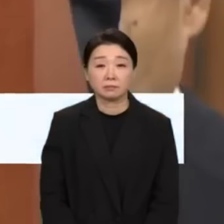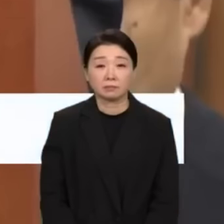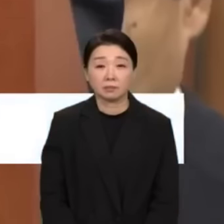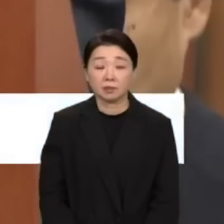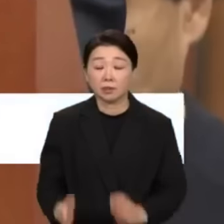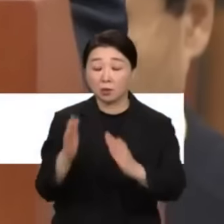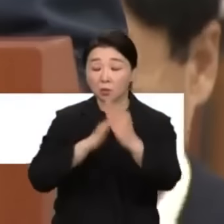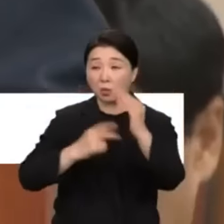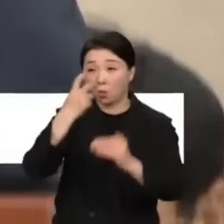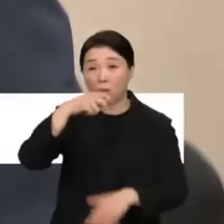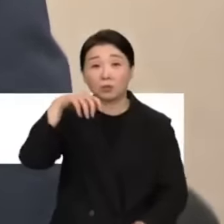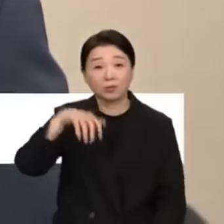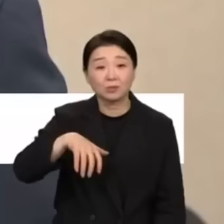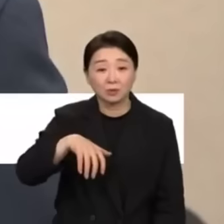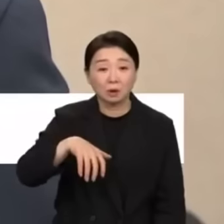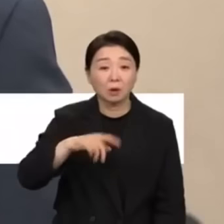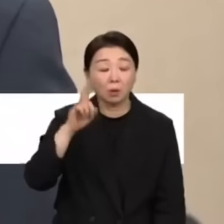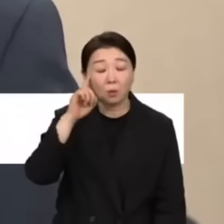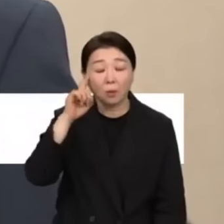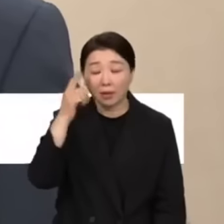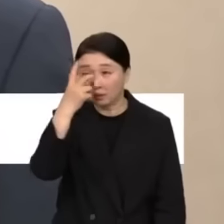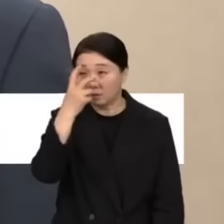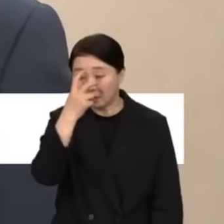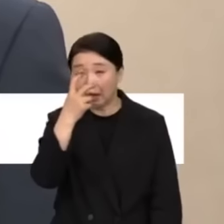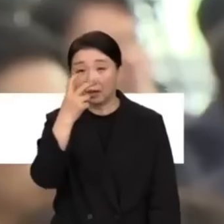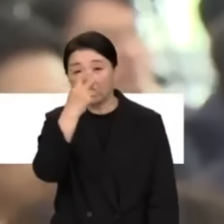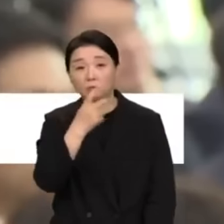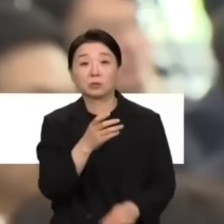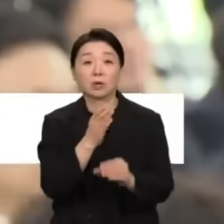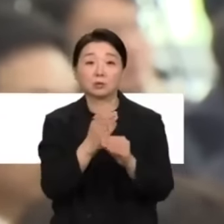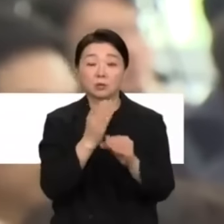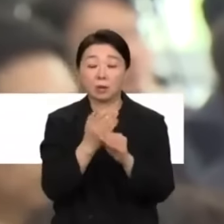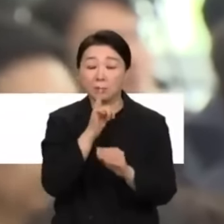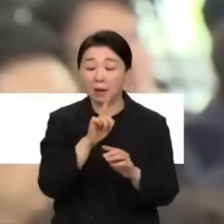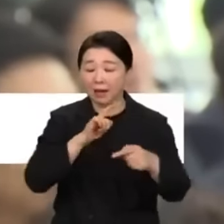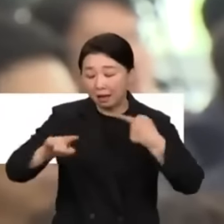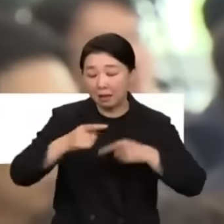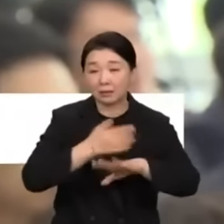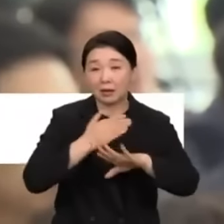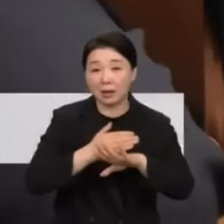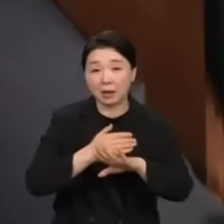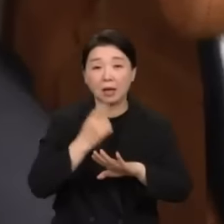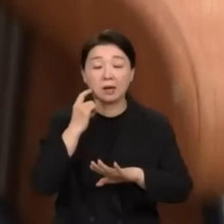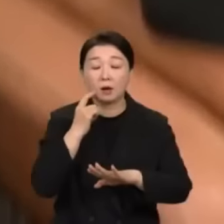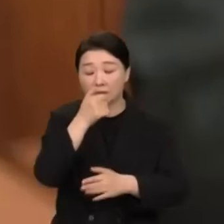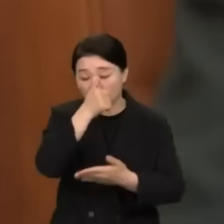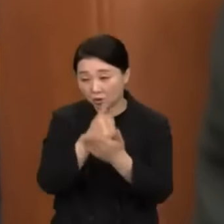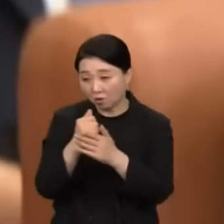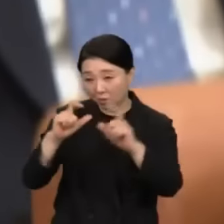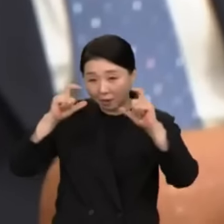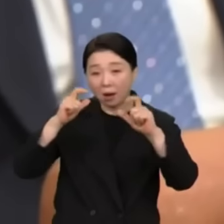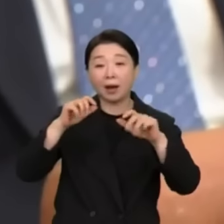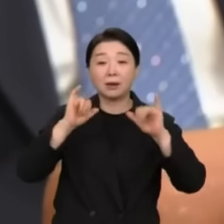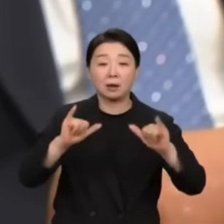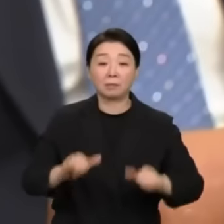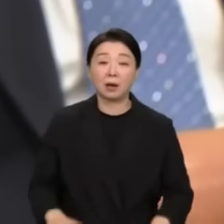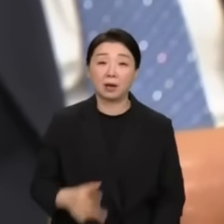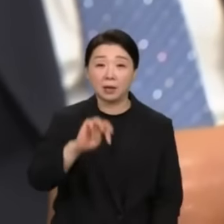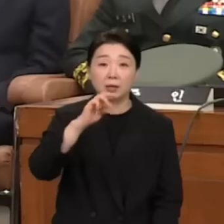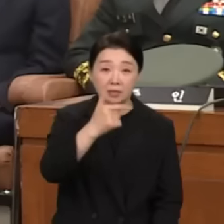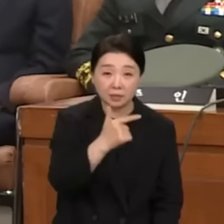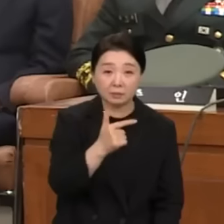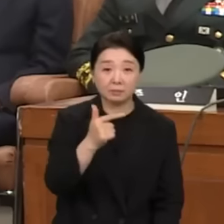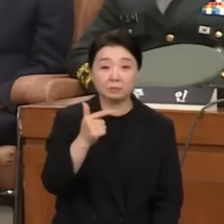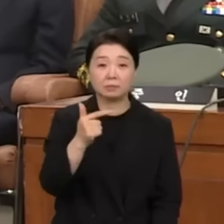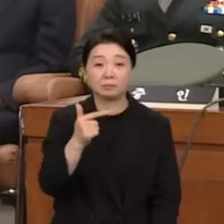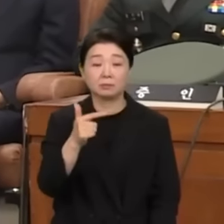있는 만큼 증언이 다른 진술과 어긋날 경우 위증죄로 처벌받을 위험이 있다는 겁니다. 신범철 전 국방부 차관, 임성근 전